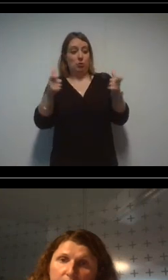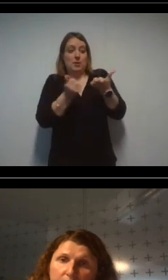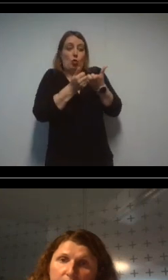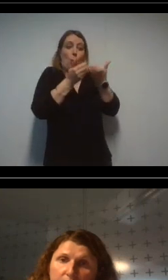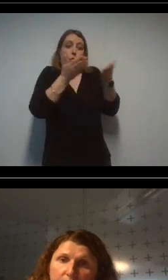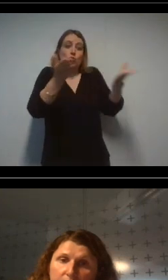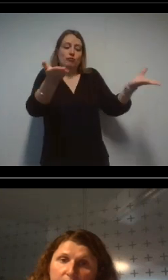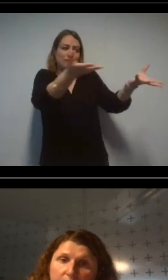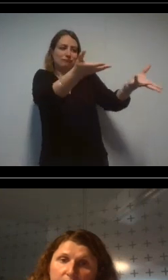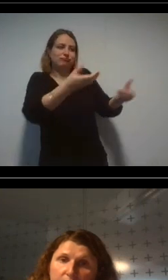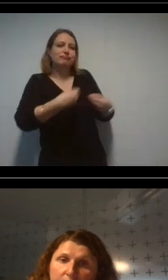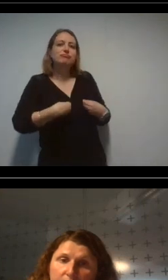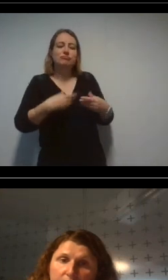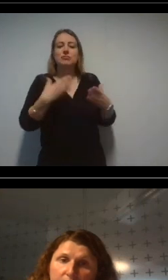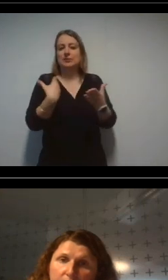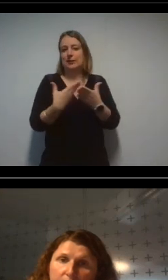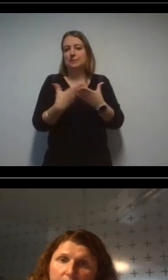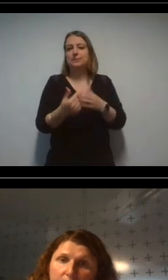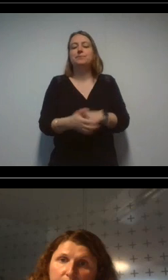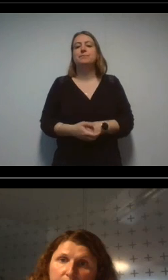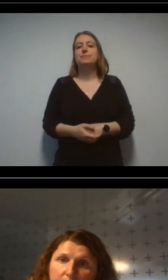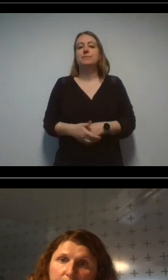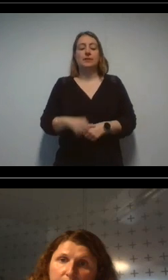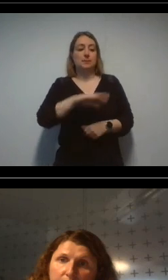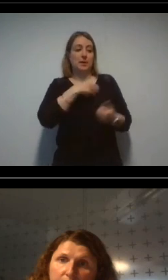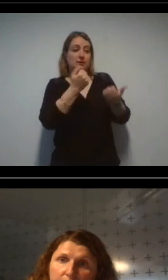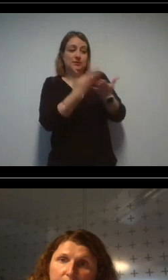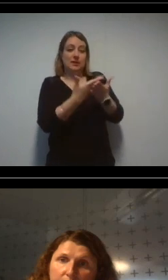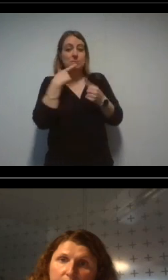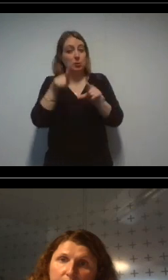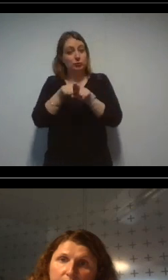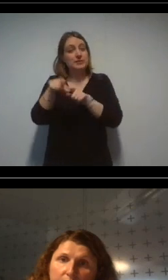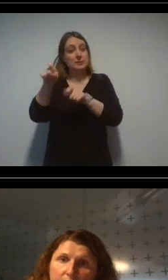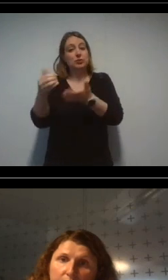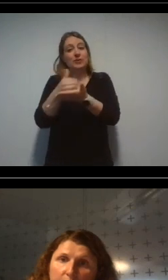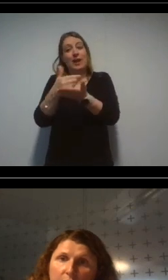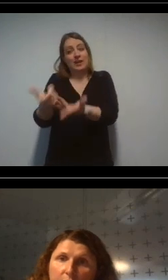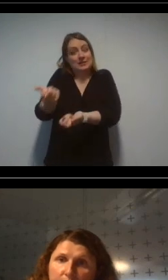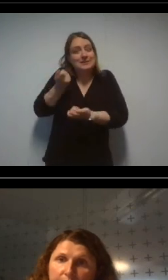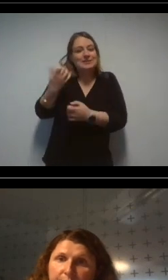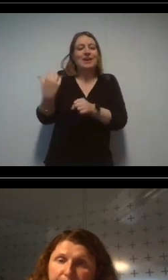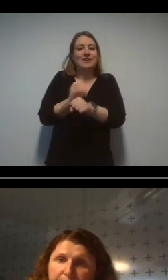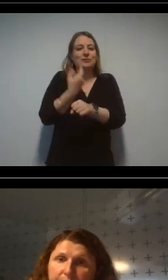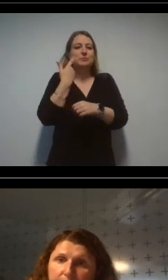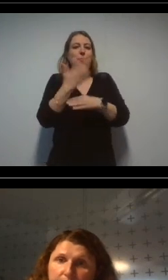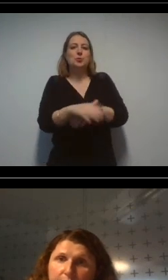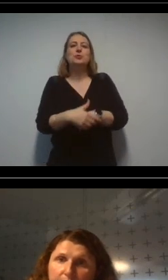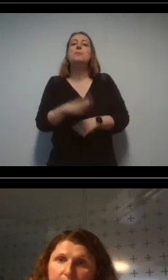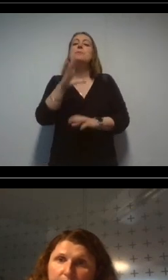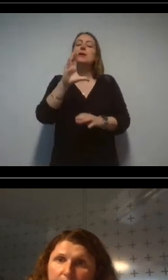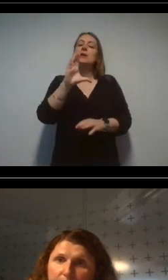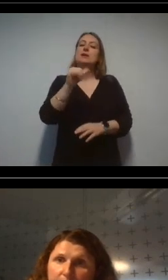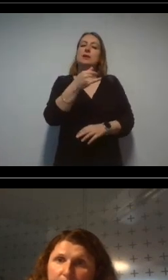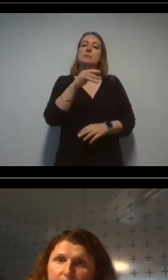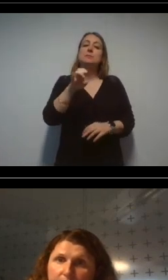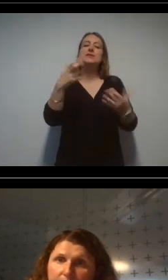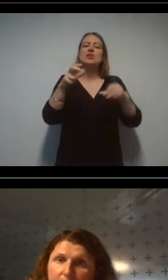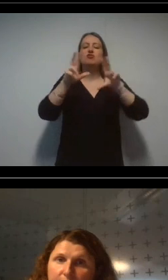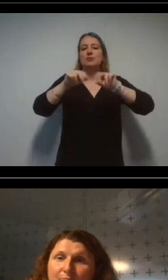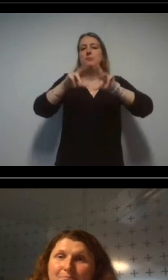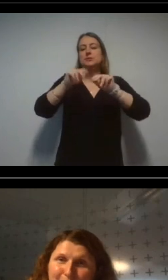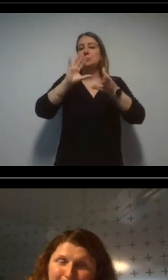un temps court, ça permet de mettre en route aussi les salariés. Mais Camille, vous en avez déjà fait, donc je vais